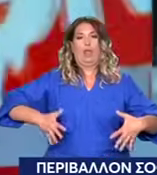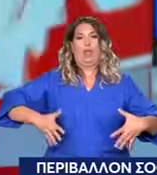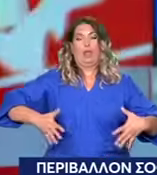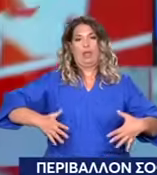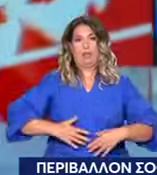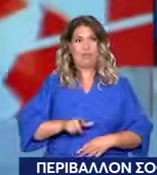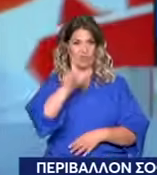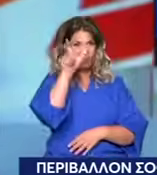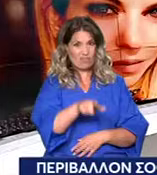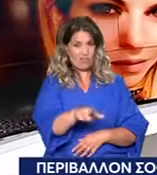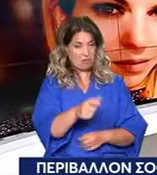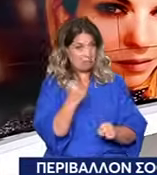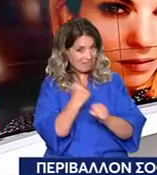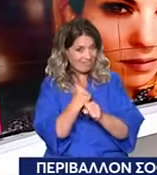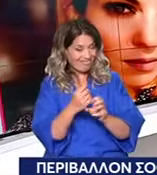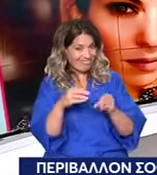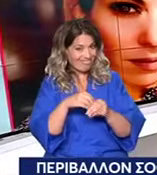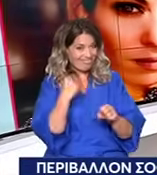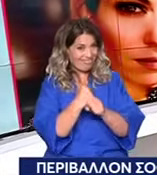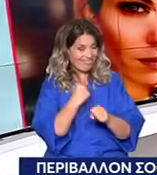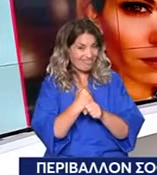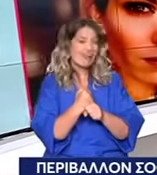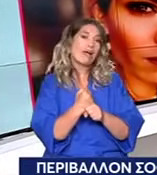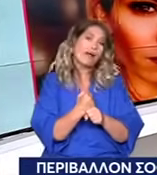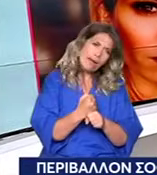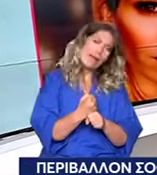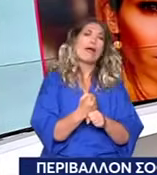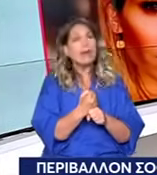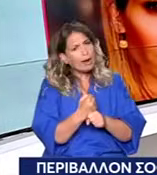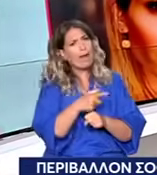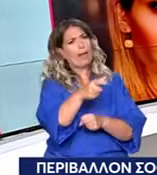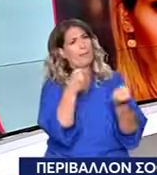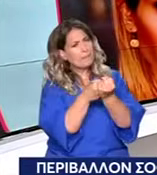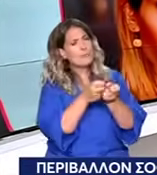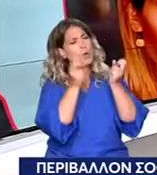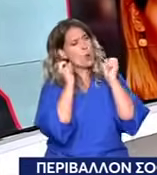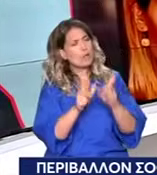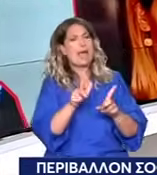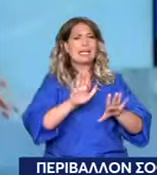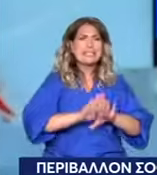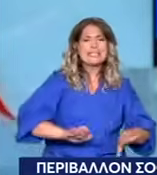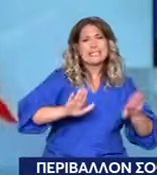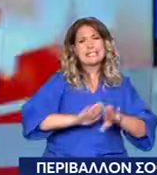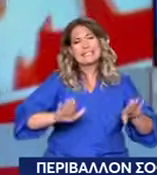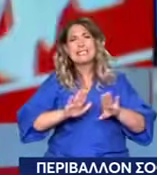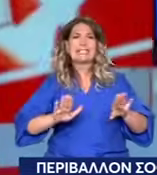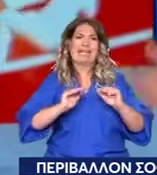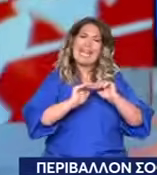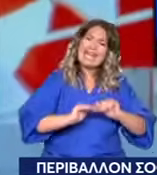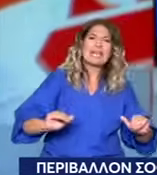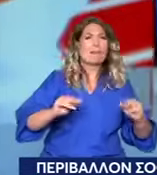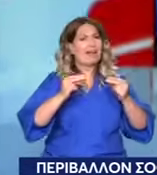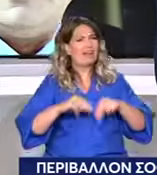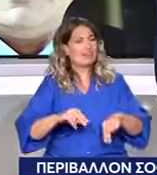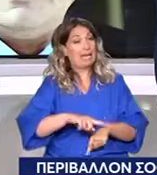γραφείου. Θεωρεί δηλαδή ότι προφανώς έχει πάρει το μέρος του Απόστολου Λίτρα από την αρχή, προσπαθεί να μην πάρει έκταση ιστορία, να μην